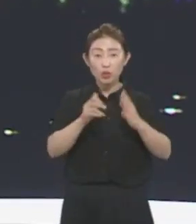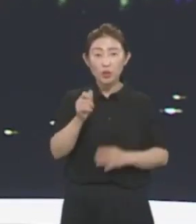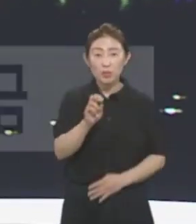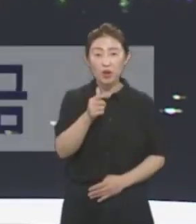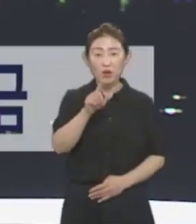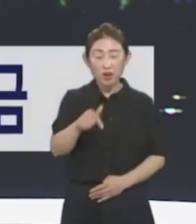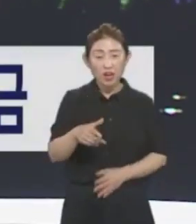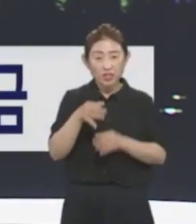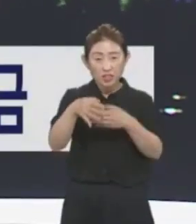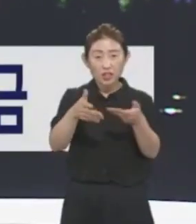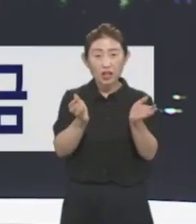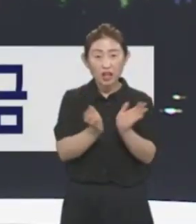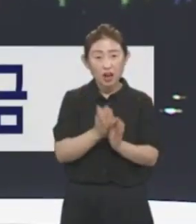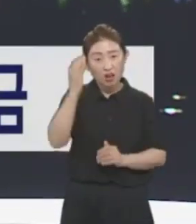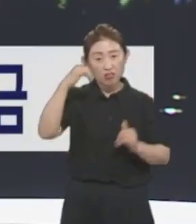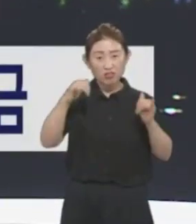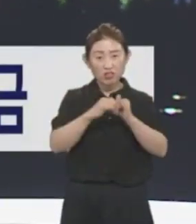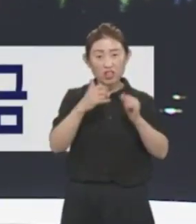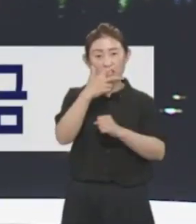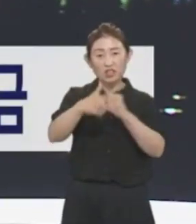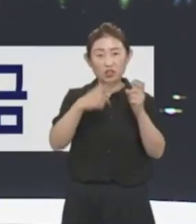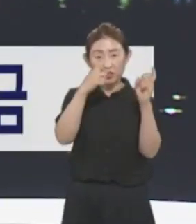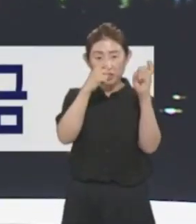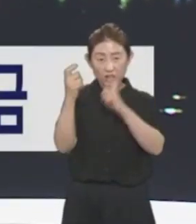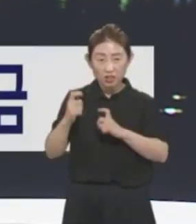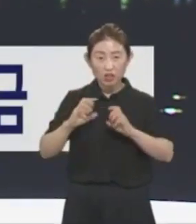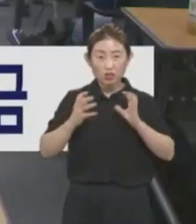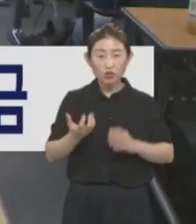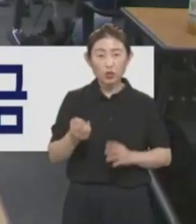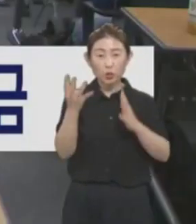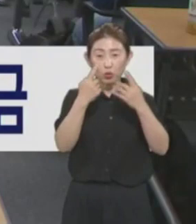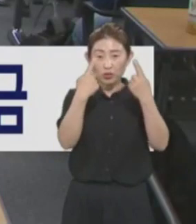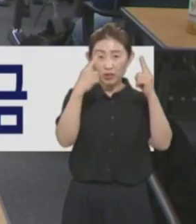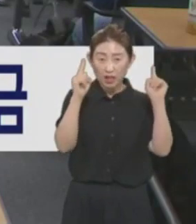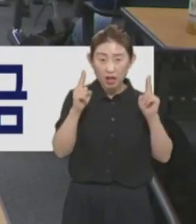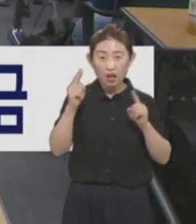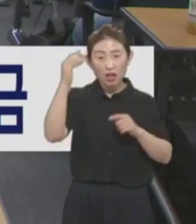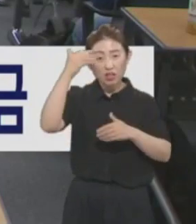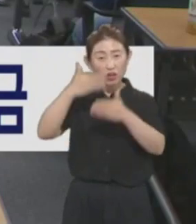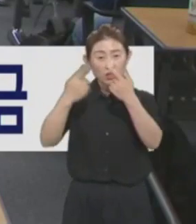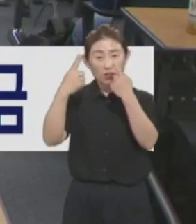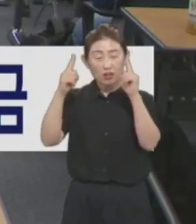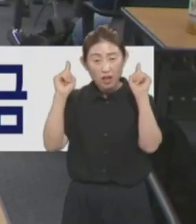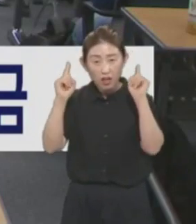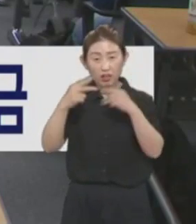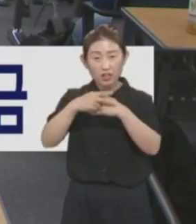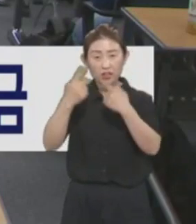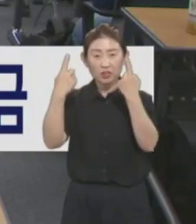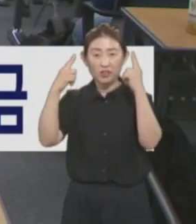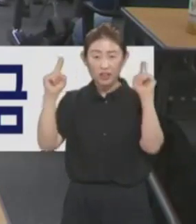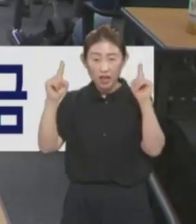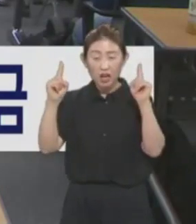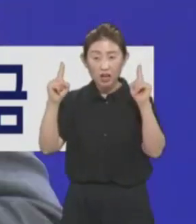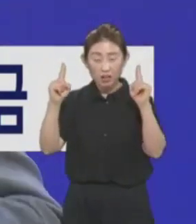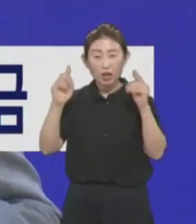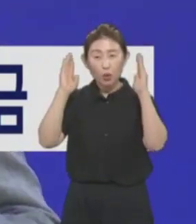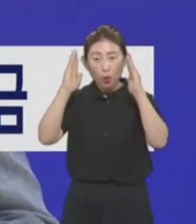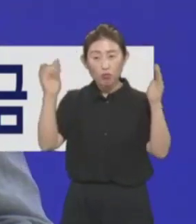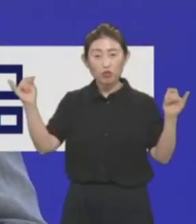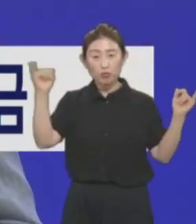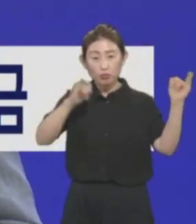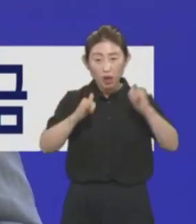공주 명학장학회는 한국전쟁 70주년을 맞아 국립공주대학교와 한국영상대학교, 대덕대